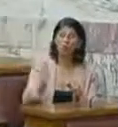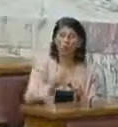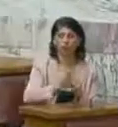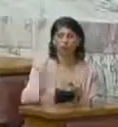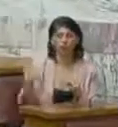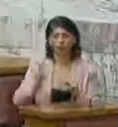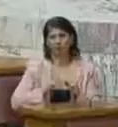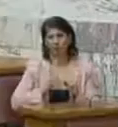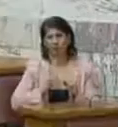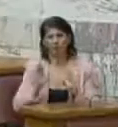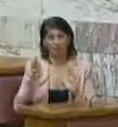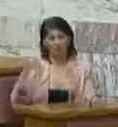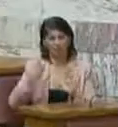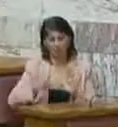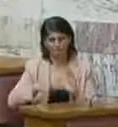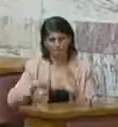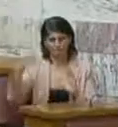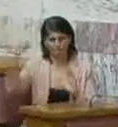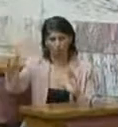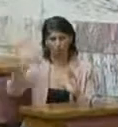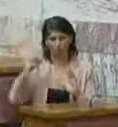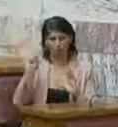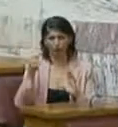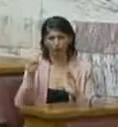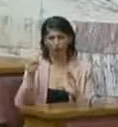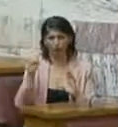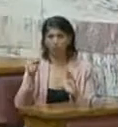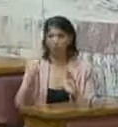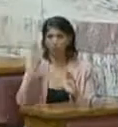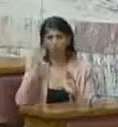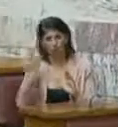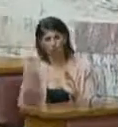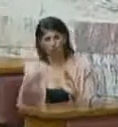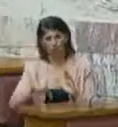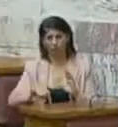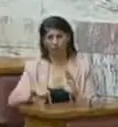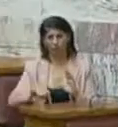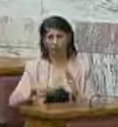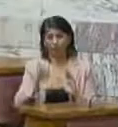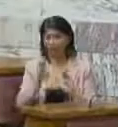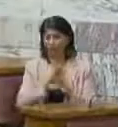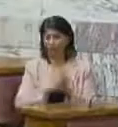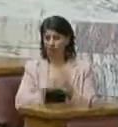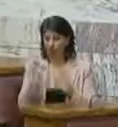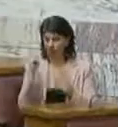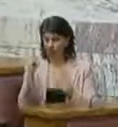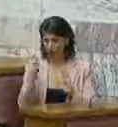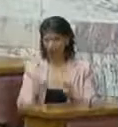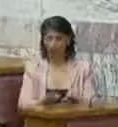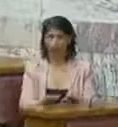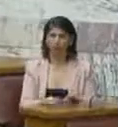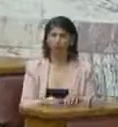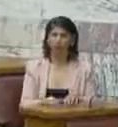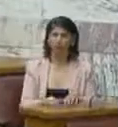περιμένουν κανένα πράσινο φως από τη Βουλή, όπως ακούστηκε νωρίτερα εδώ. Κανόνας δεύτερος.